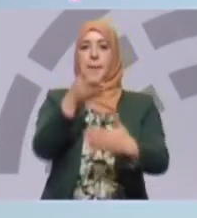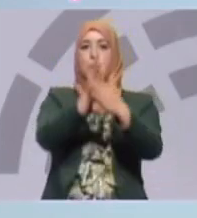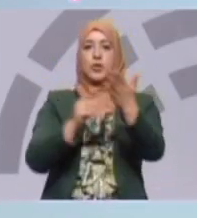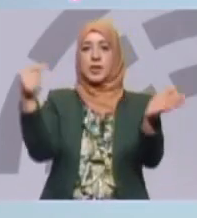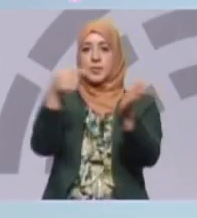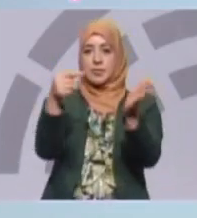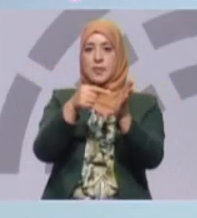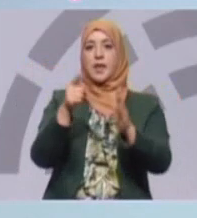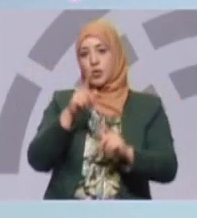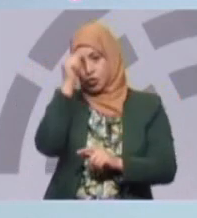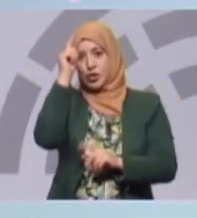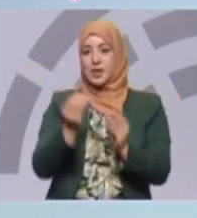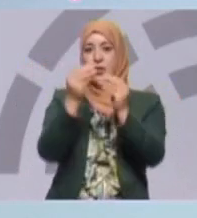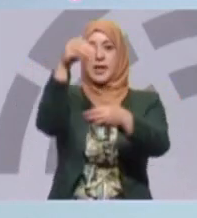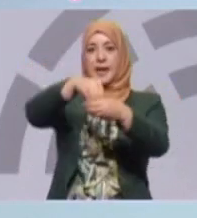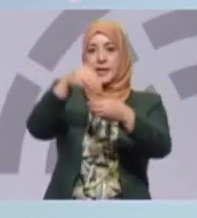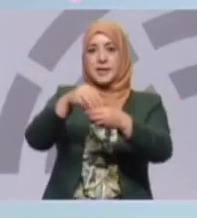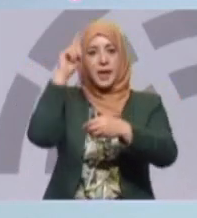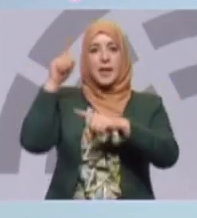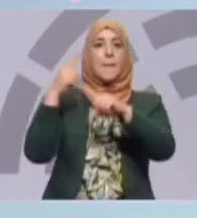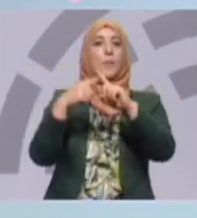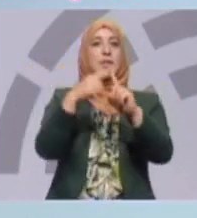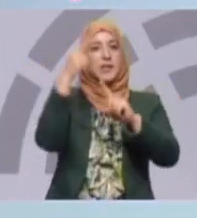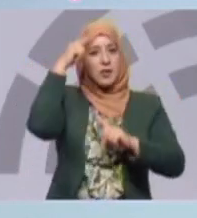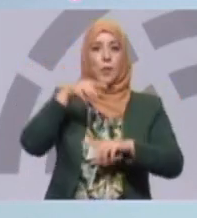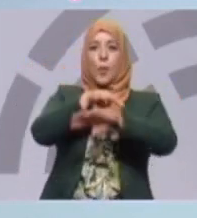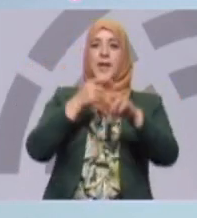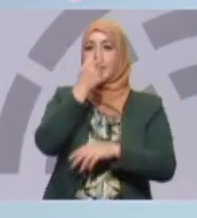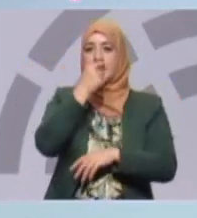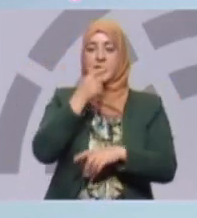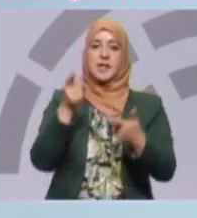يدور بالنفع الاقتصاد والاجتماعي على المنطقه الثانيه